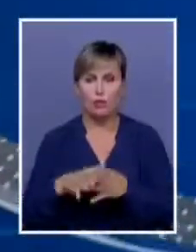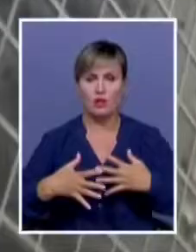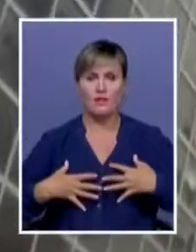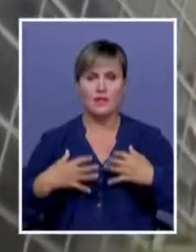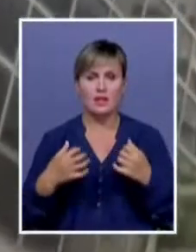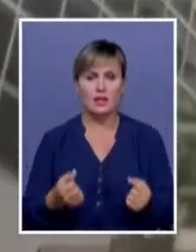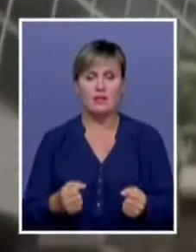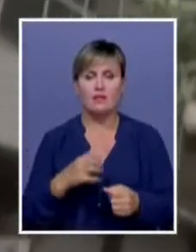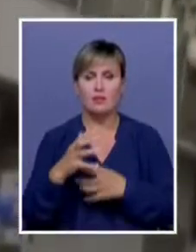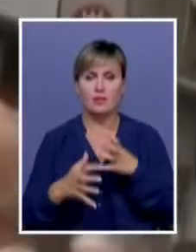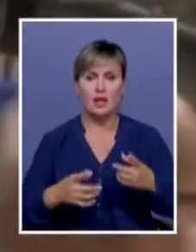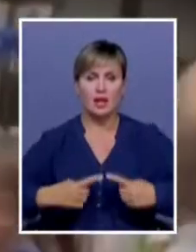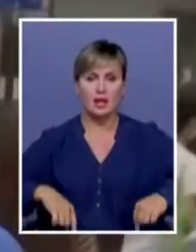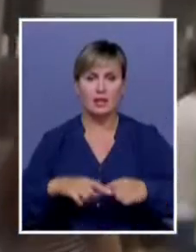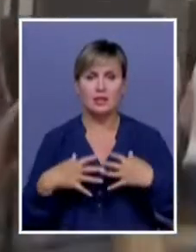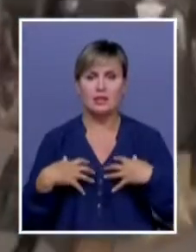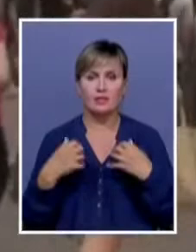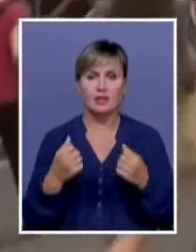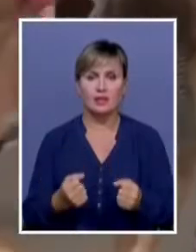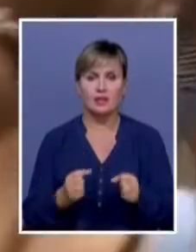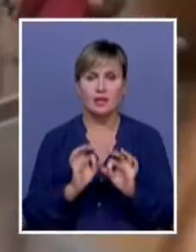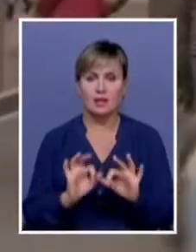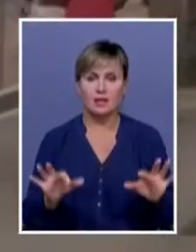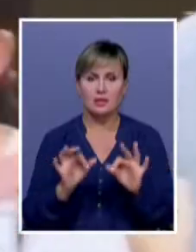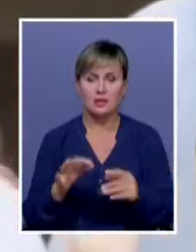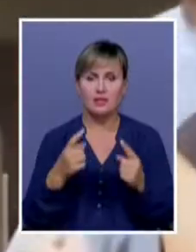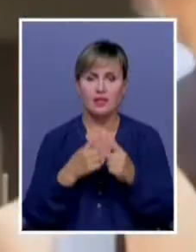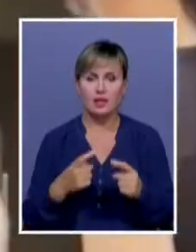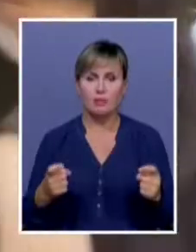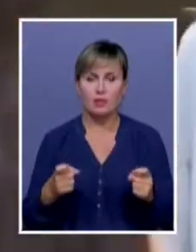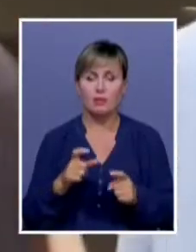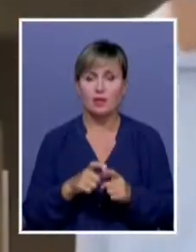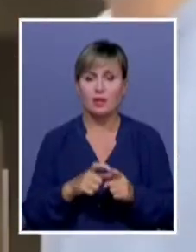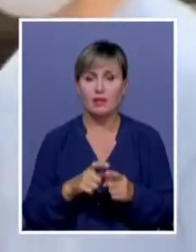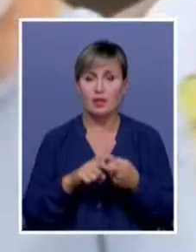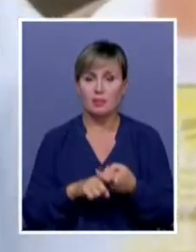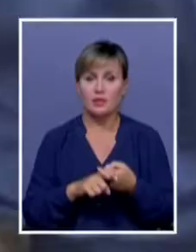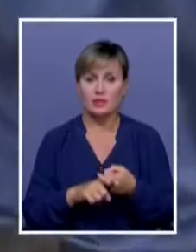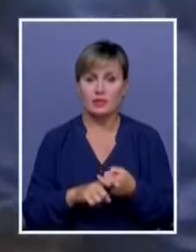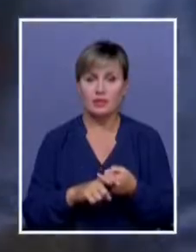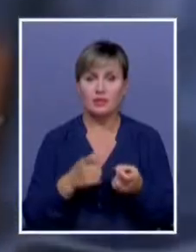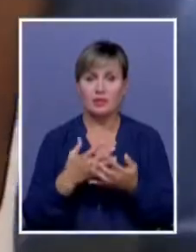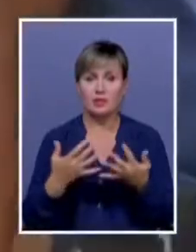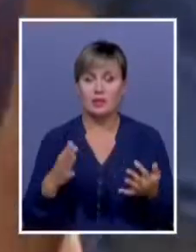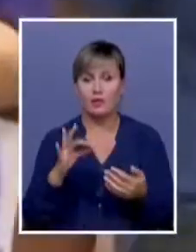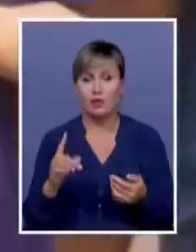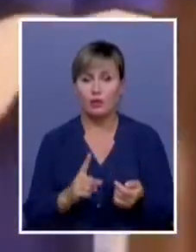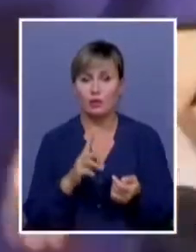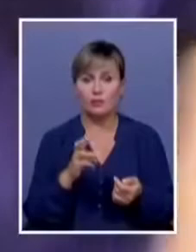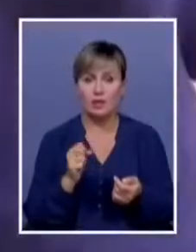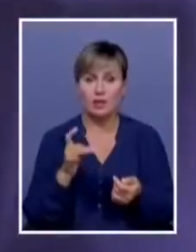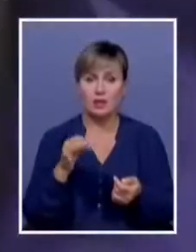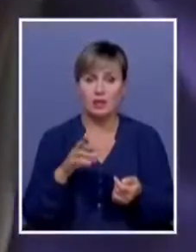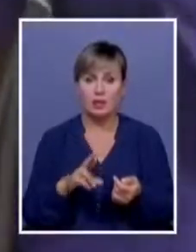выздоровления. Во Всемирной организации здравоохранения прокомментировали информацию. По словам эпидемиолога-инфекциониста ВОЗ Марии Ван